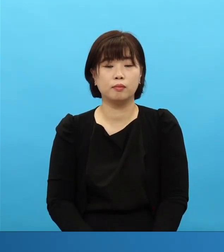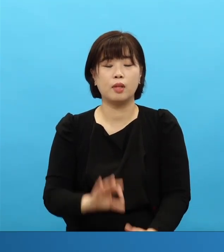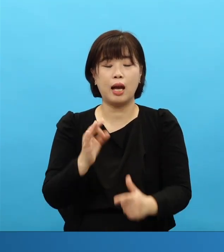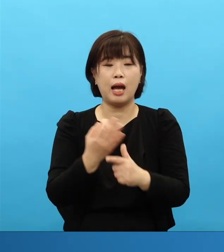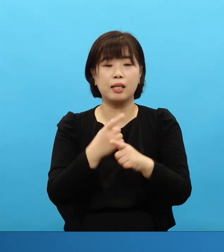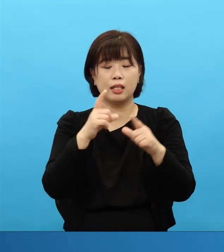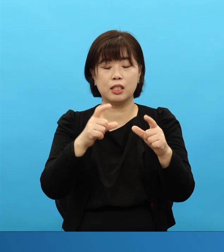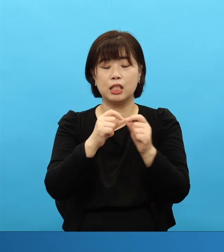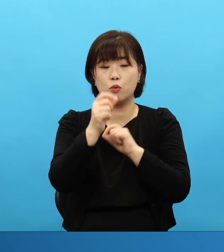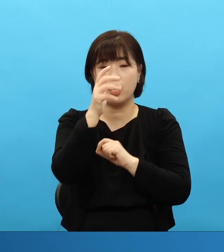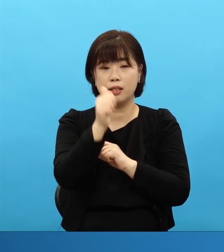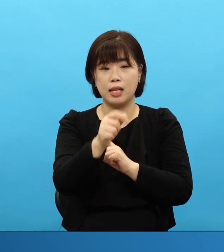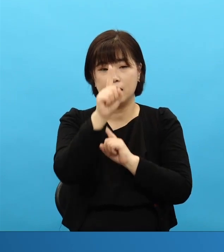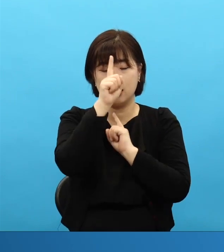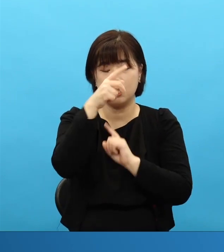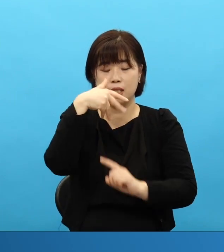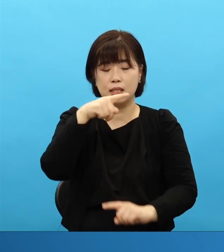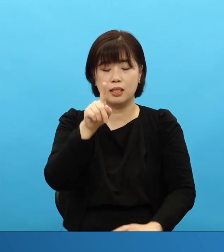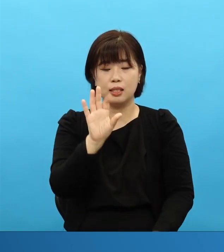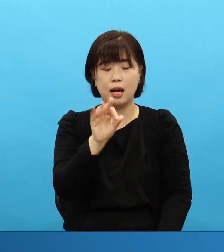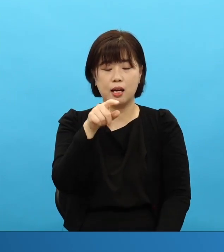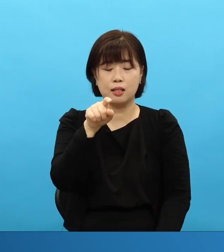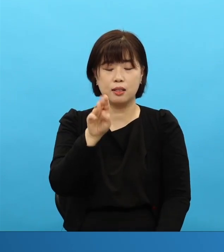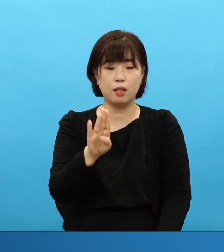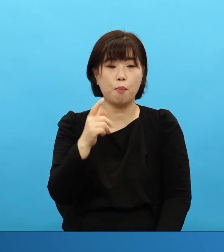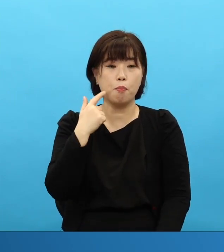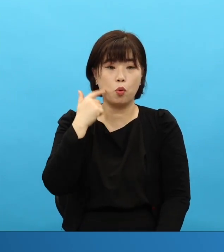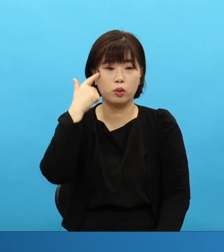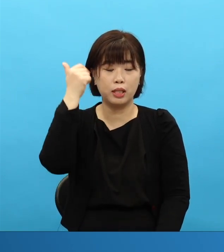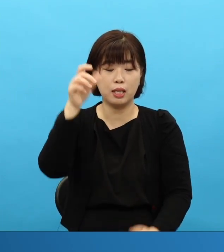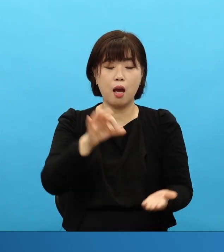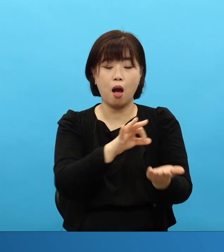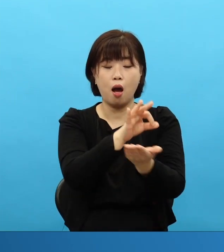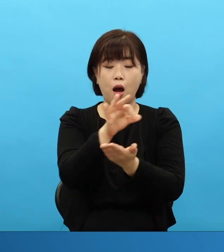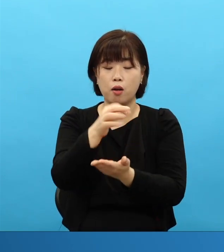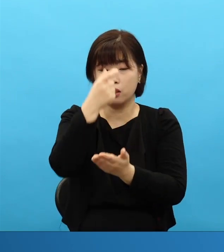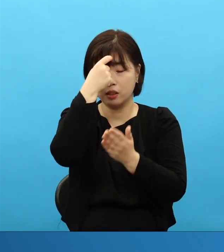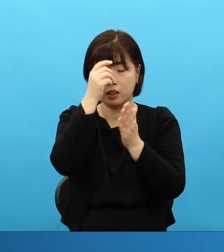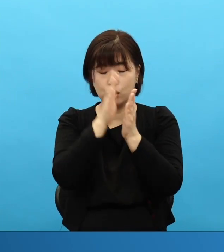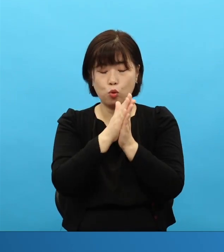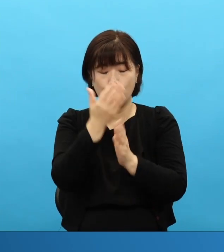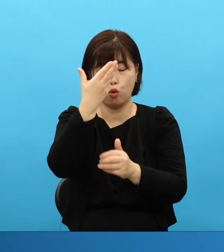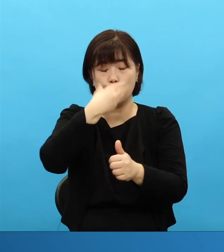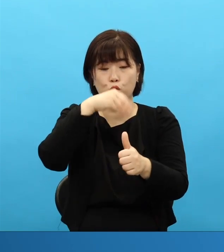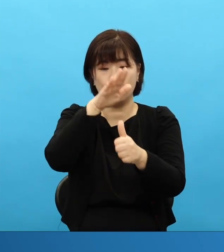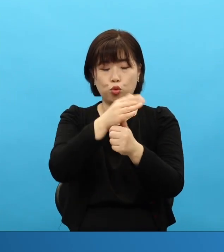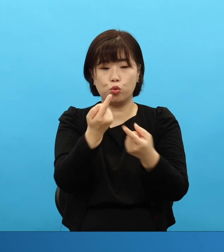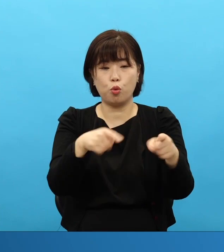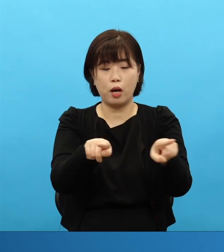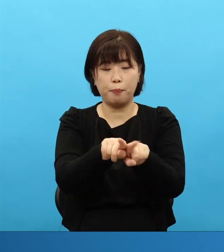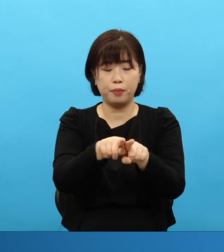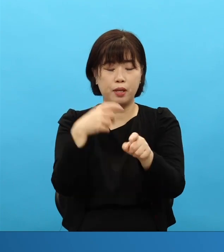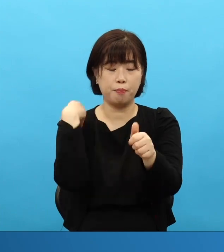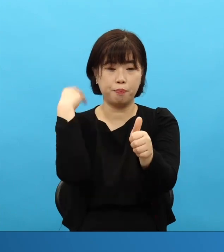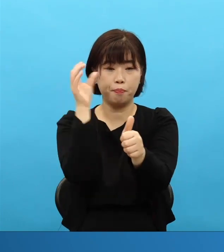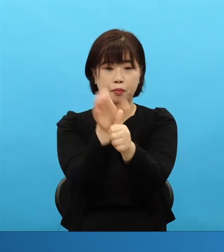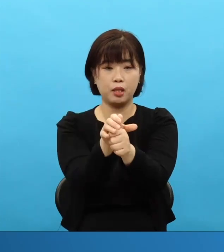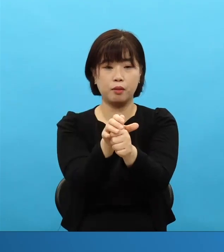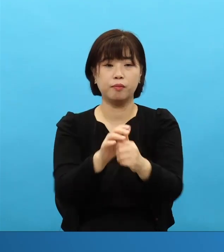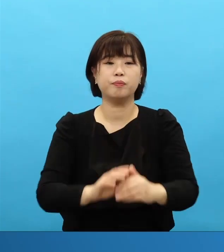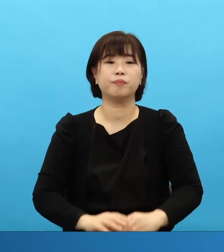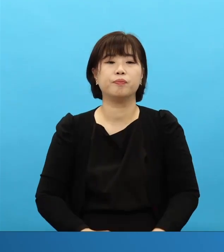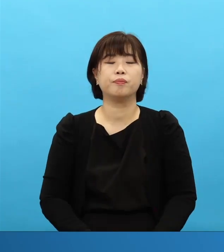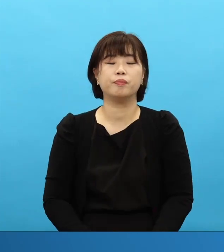안양지회 지회장이신 이창선 목사님 나오셔서 헌금 기도 및 축도하심으로 핵심 예배를 마치겠습니다. Reverend Lee Chang-seop of the chapter of